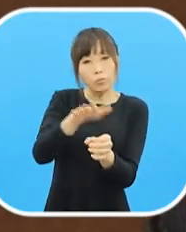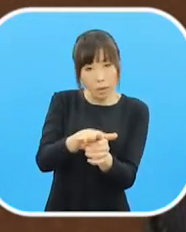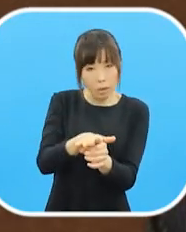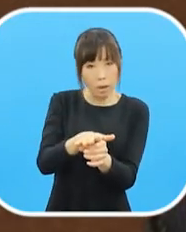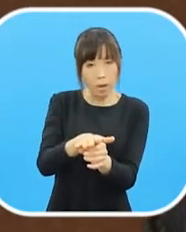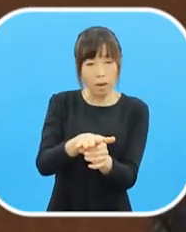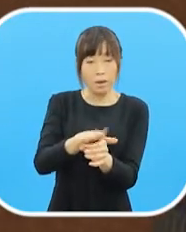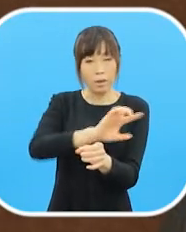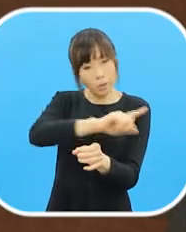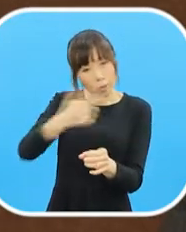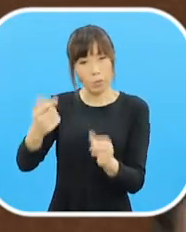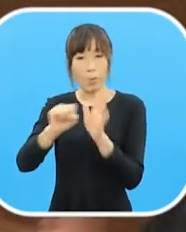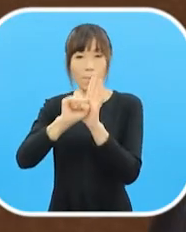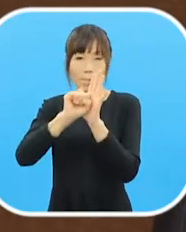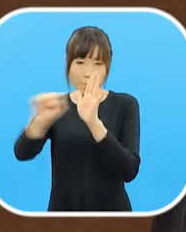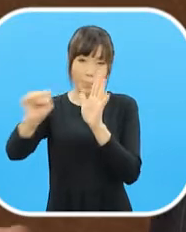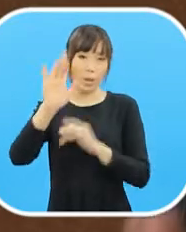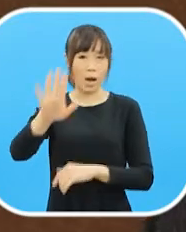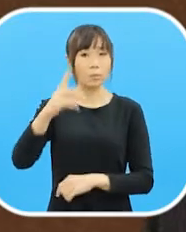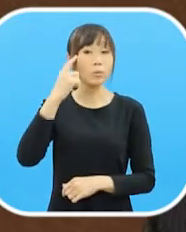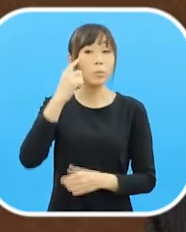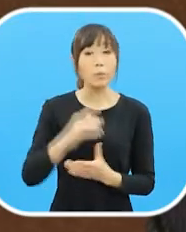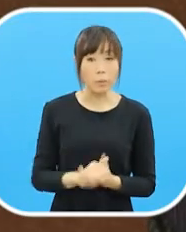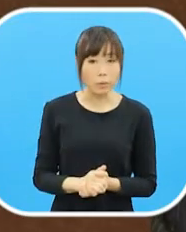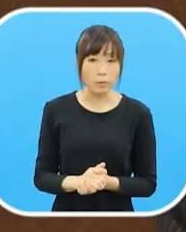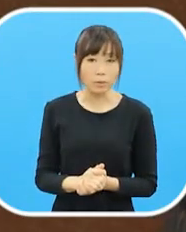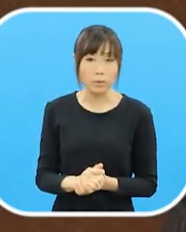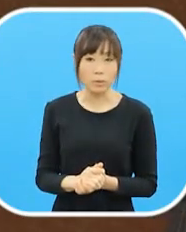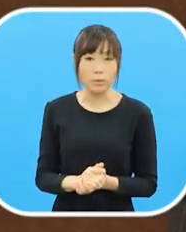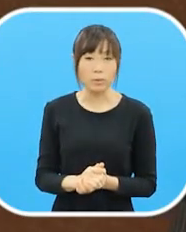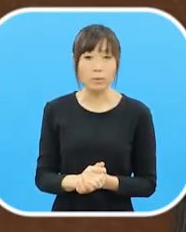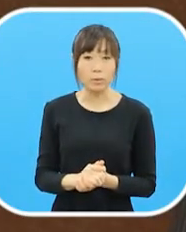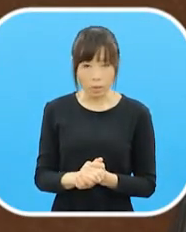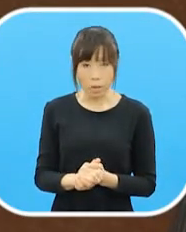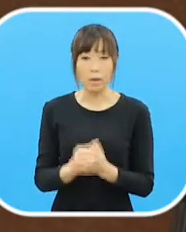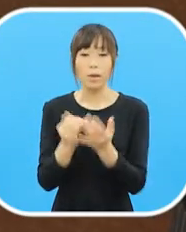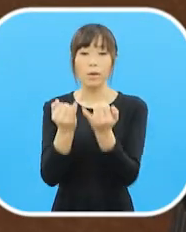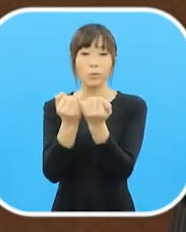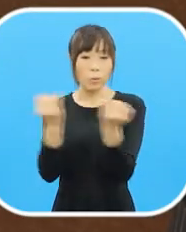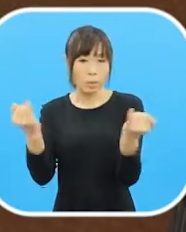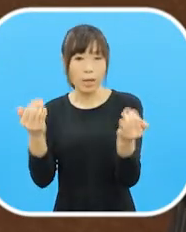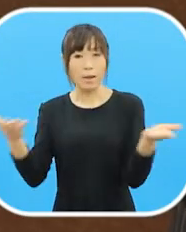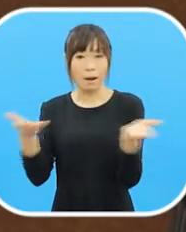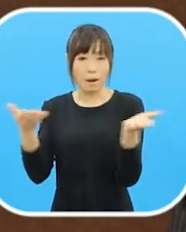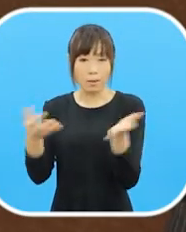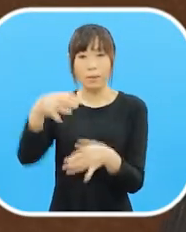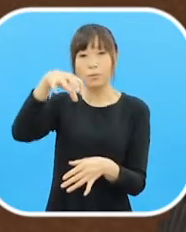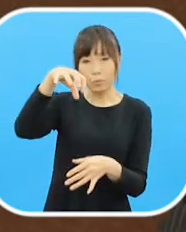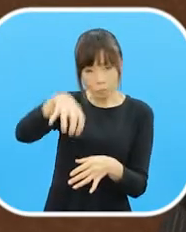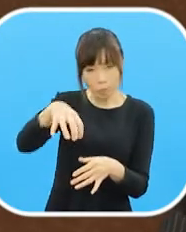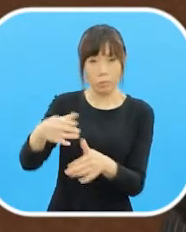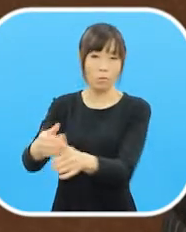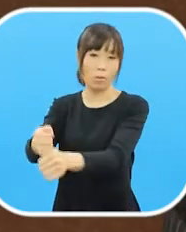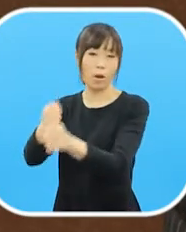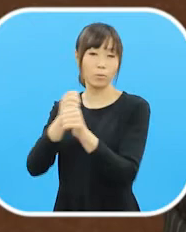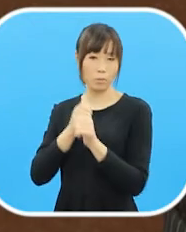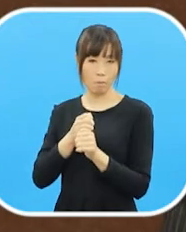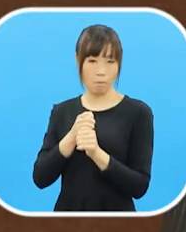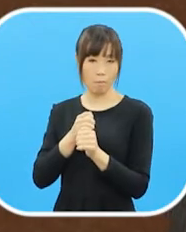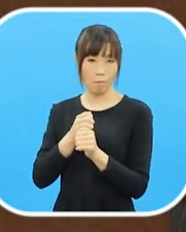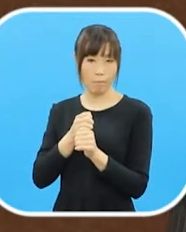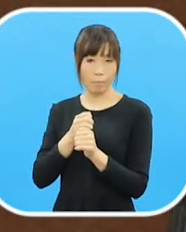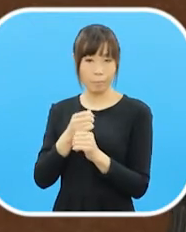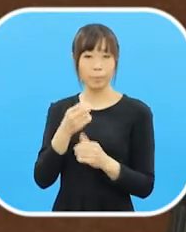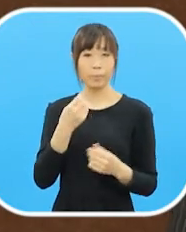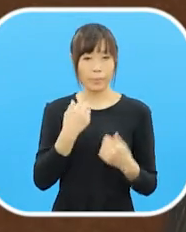よ。ですから、まあ、いろんなありますけど特にね女性の働く場所の確保、うん、で楽しく、はい、元